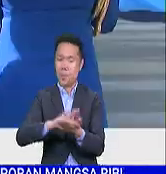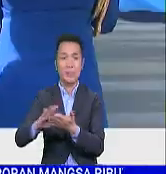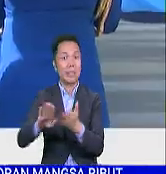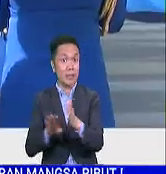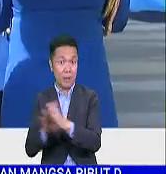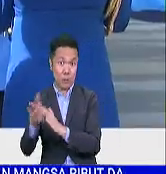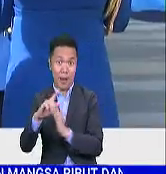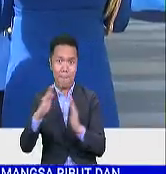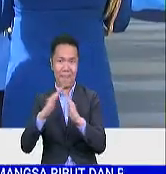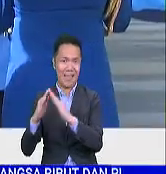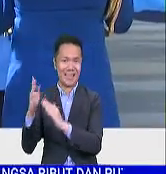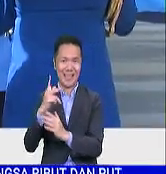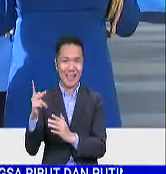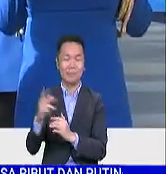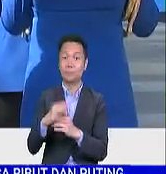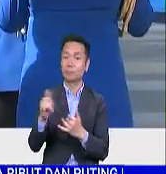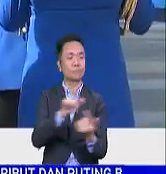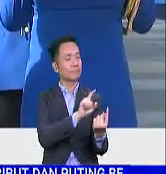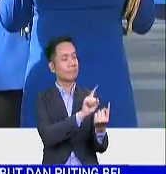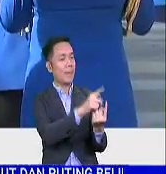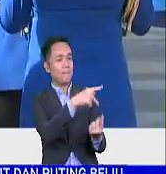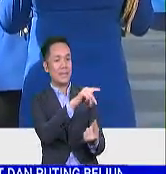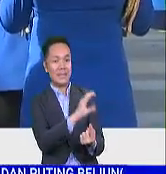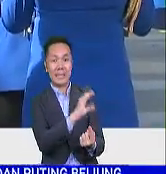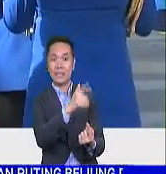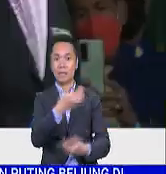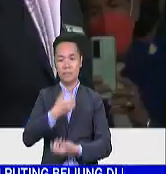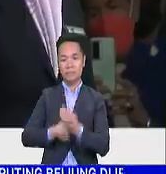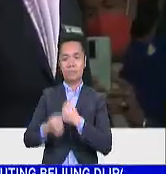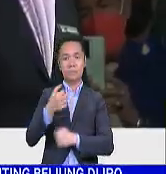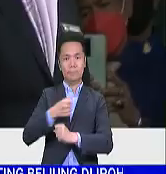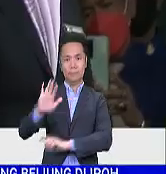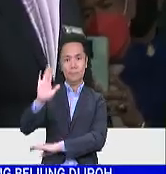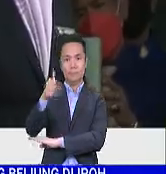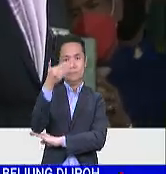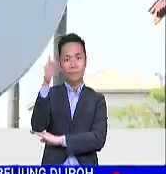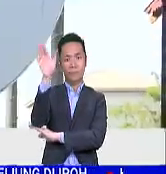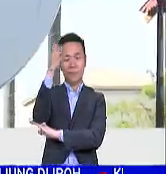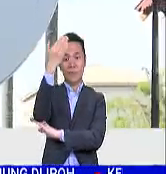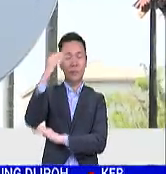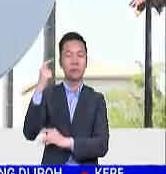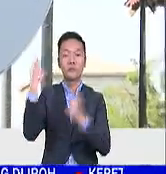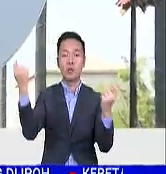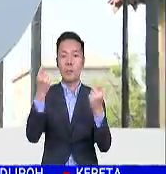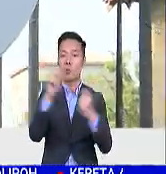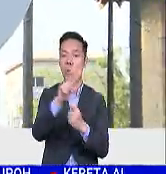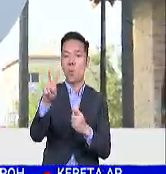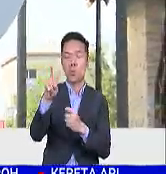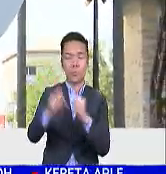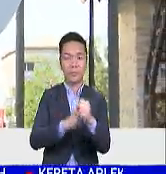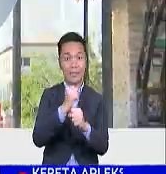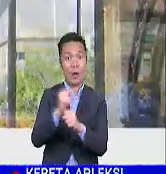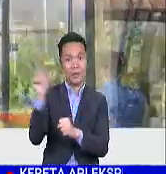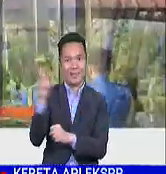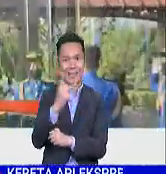bandaraya. Datuk Noliza bercakap kepada media selepas upacara menaik bendera sempena ulang tahun ke-22 Bandaraya Kota Kinabalu di